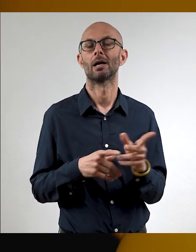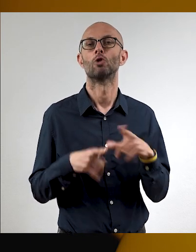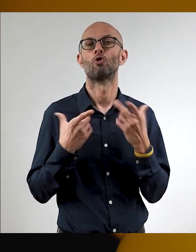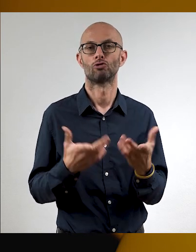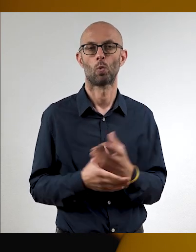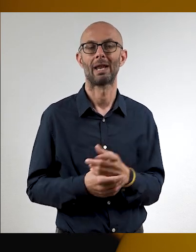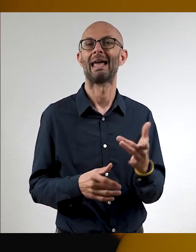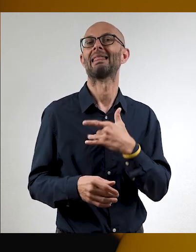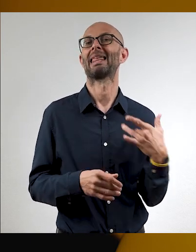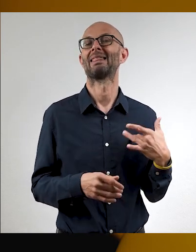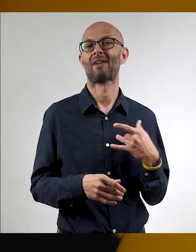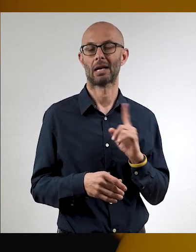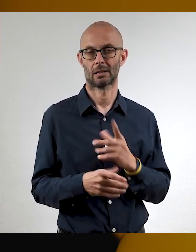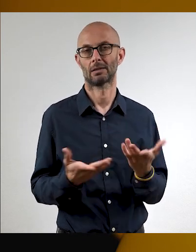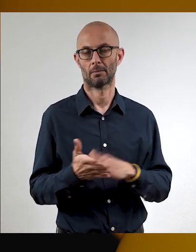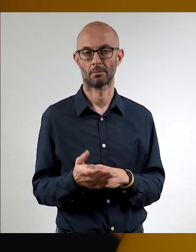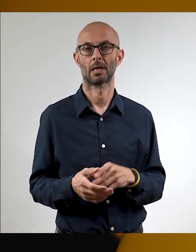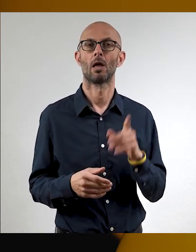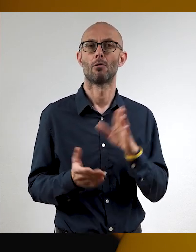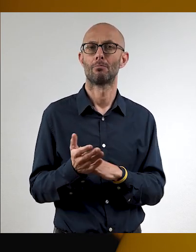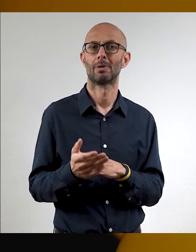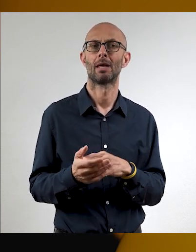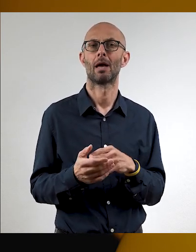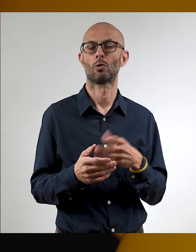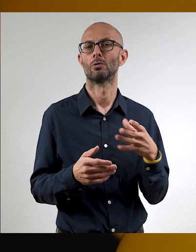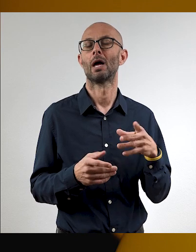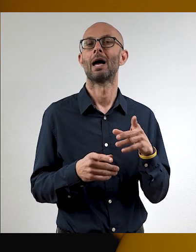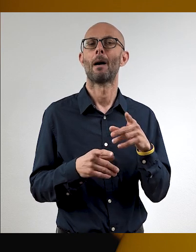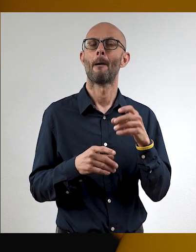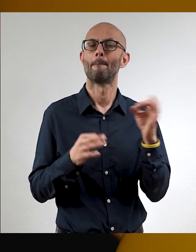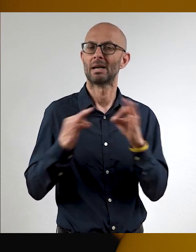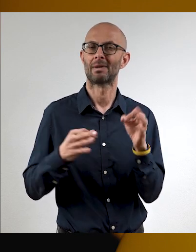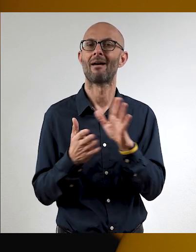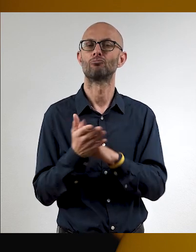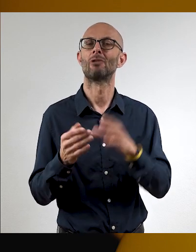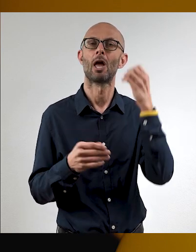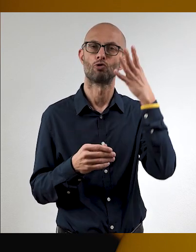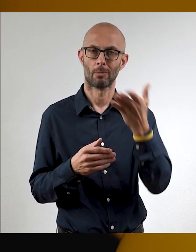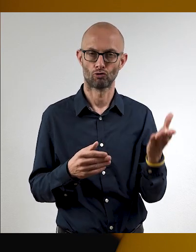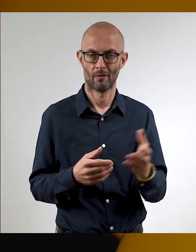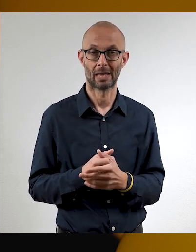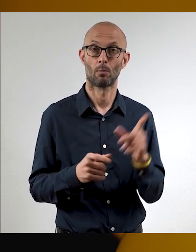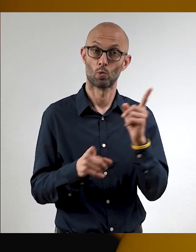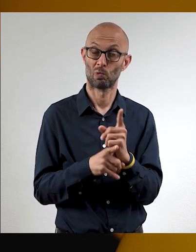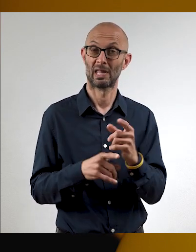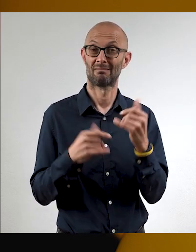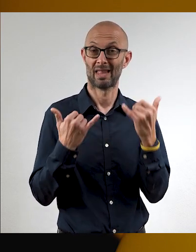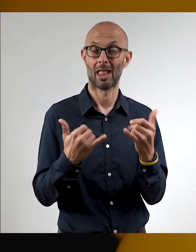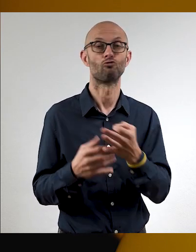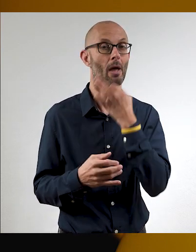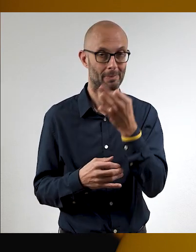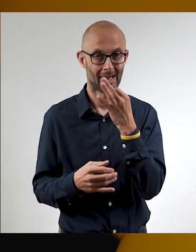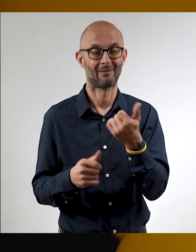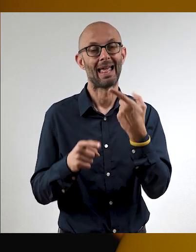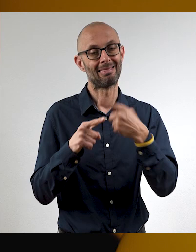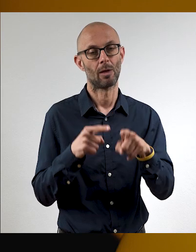ki doživlja infarkt. Skratka, priprava se začne z izobraževanjem. In tudi današnje predavanje je